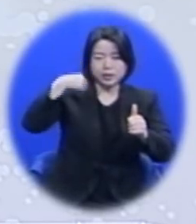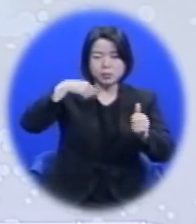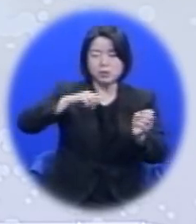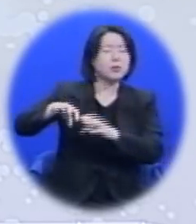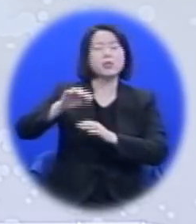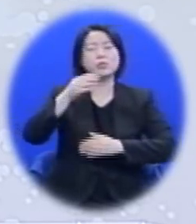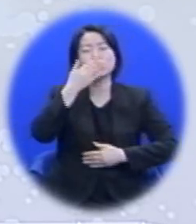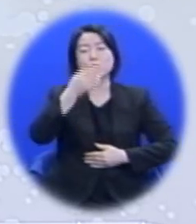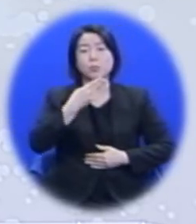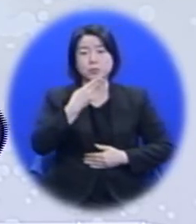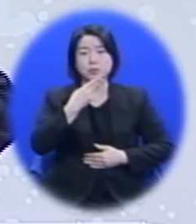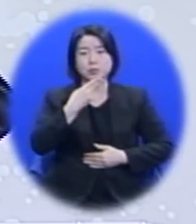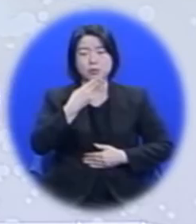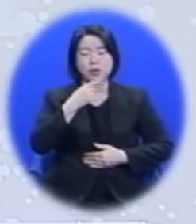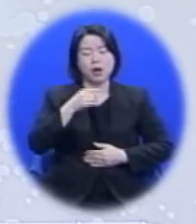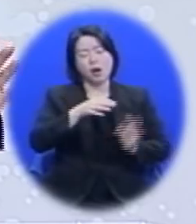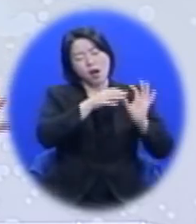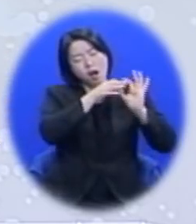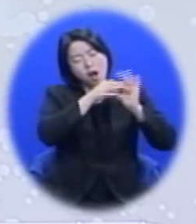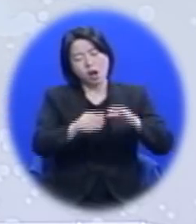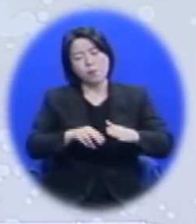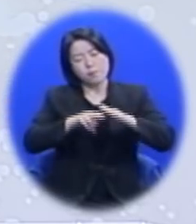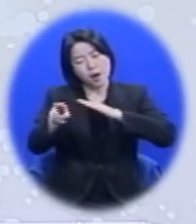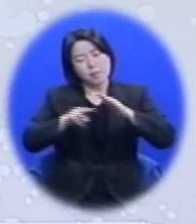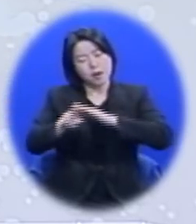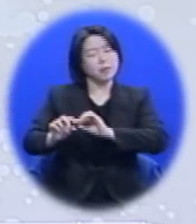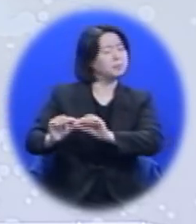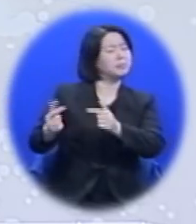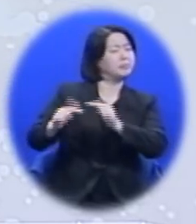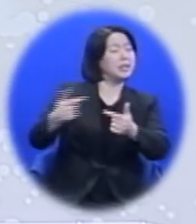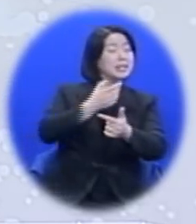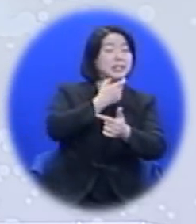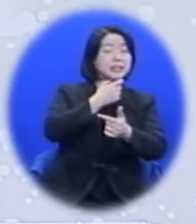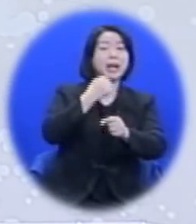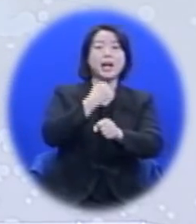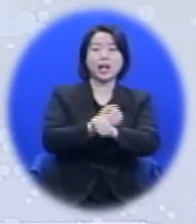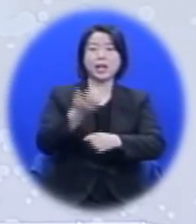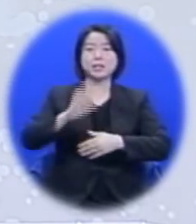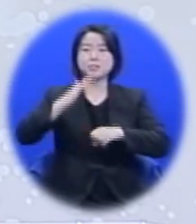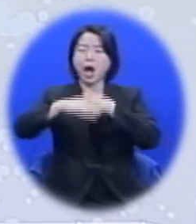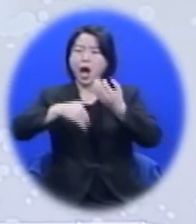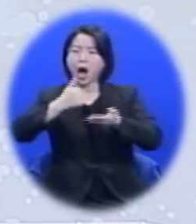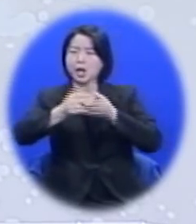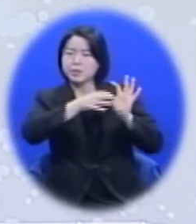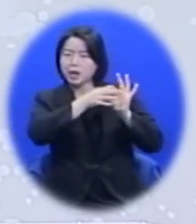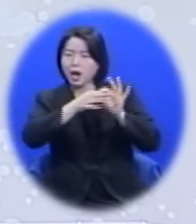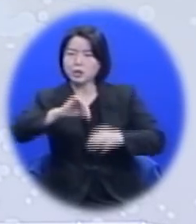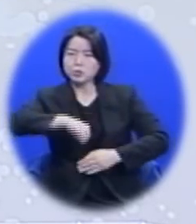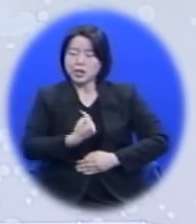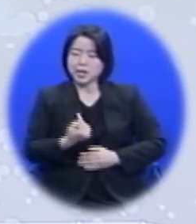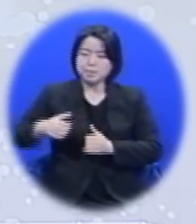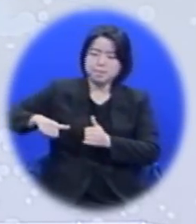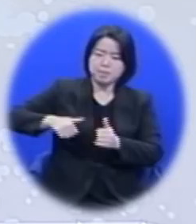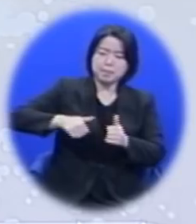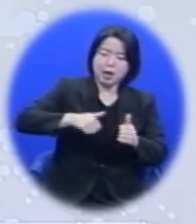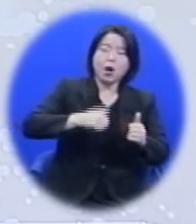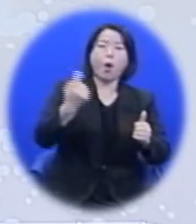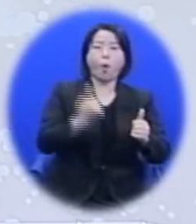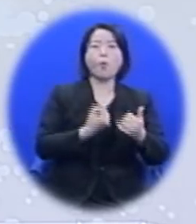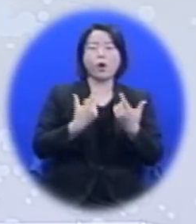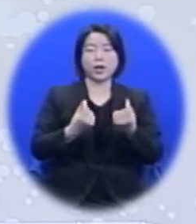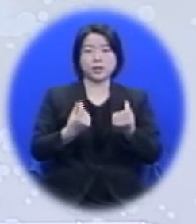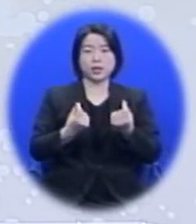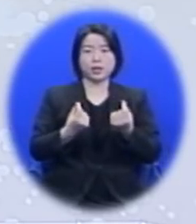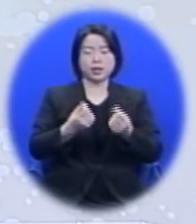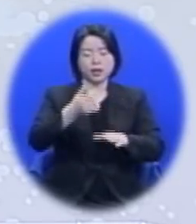없어요. 그렇게 도망했는데도, 그렇게 부인하는데도 하나님은 계속해서 자기를 쫓아오십니다.